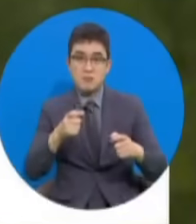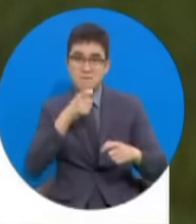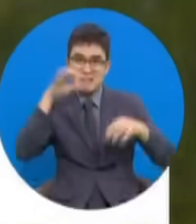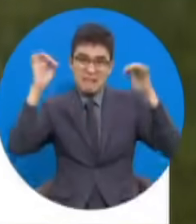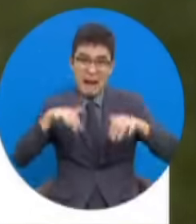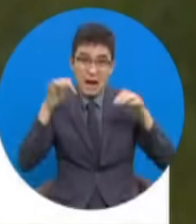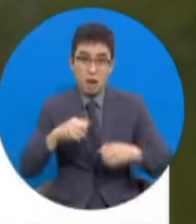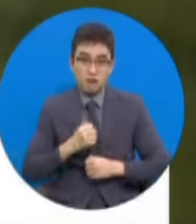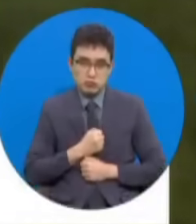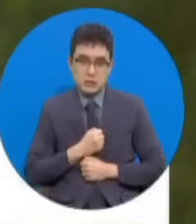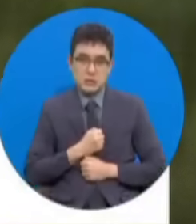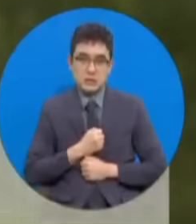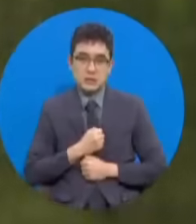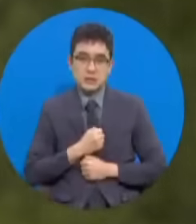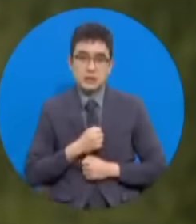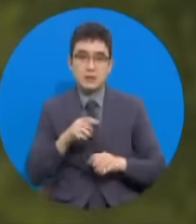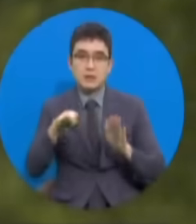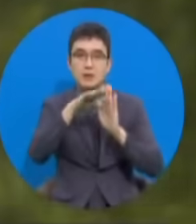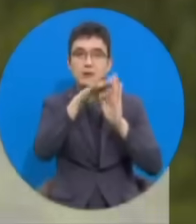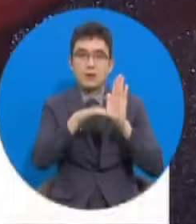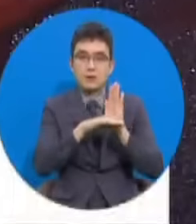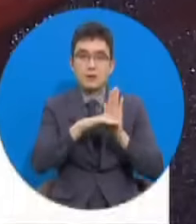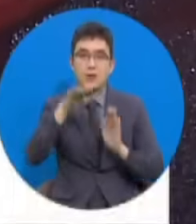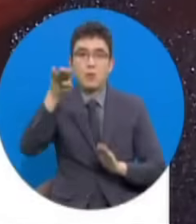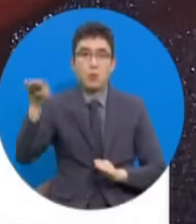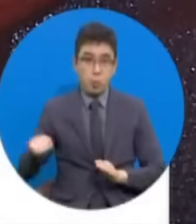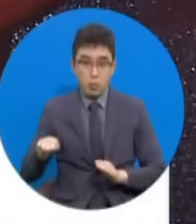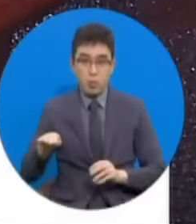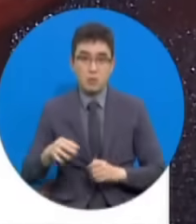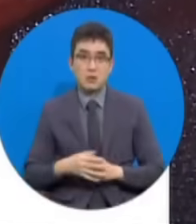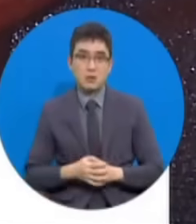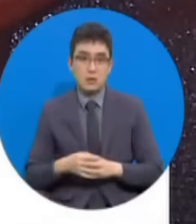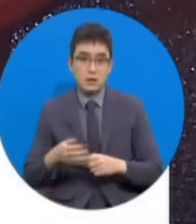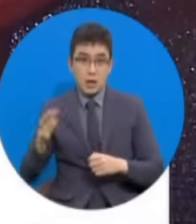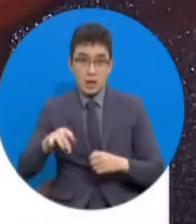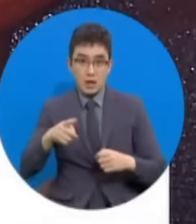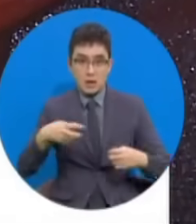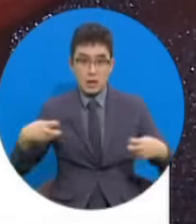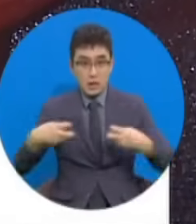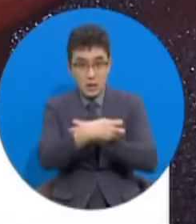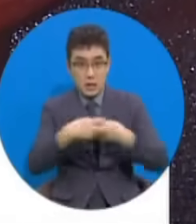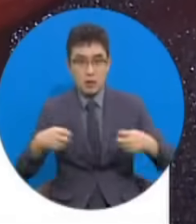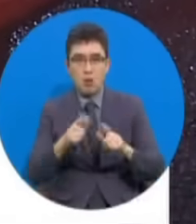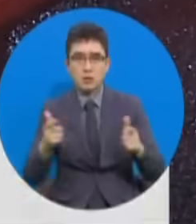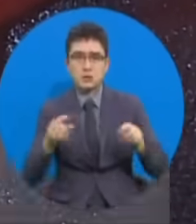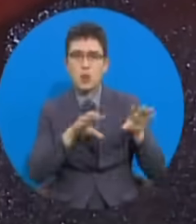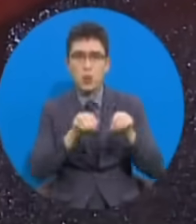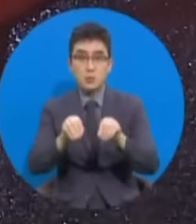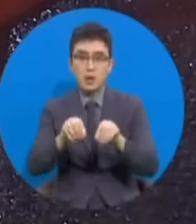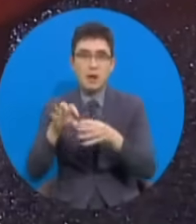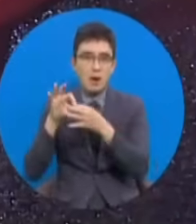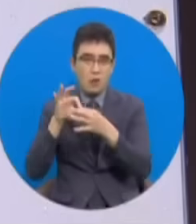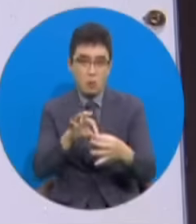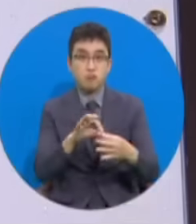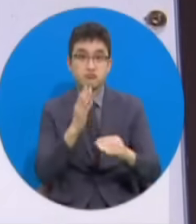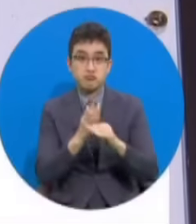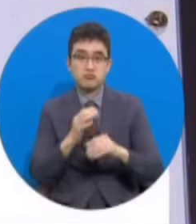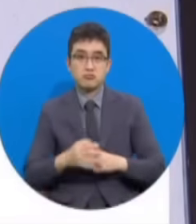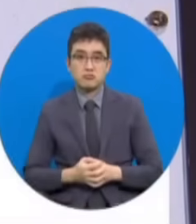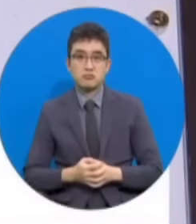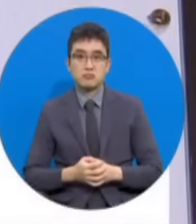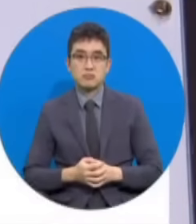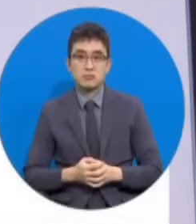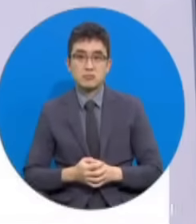이미 불어난 강물 때문에 주요 간선도로의 교통통제는 이어지고 있습니다. 현재 잠수교 전 구간 양방향